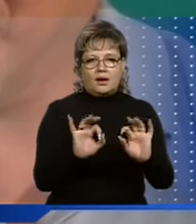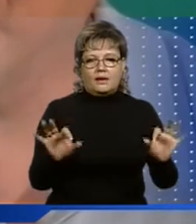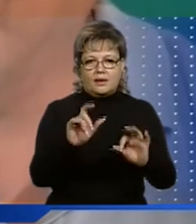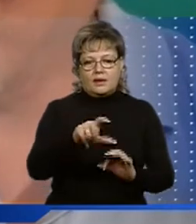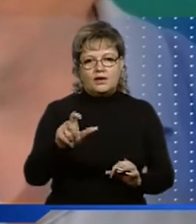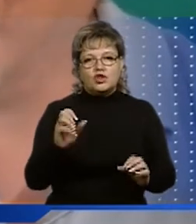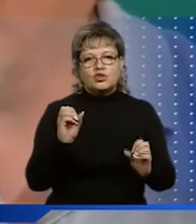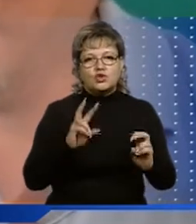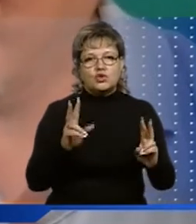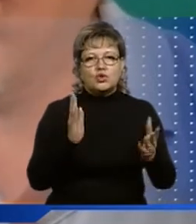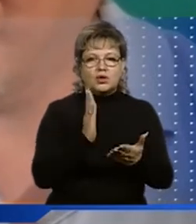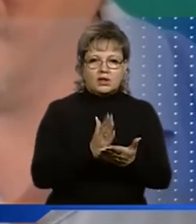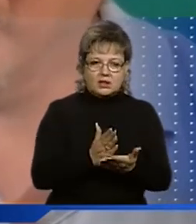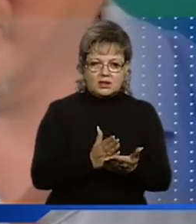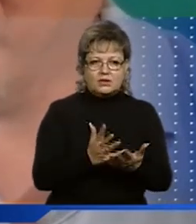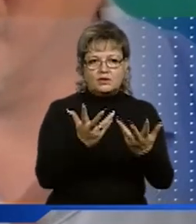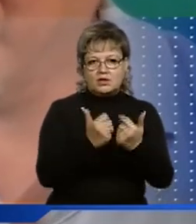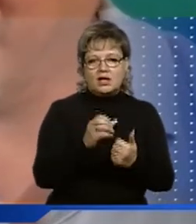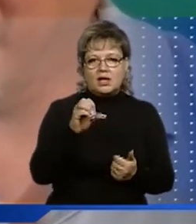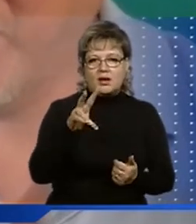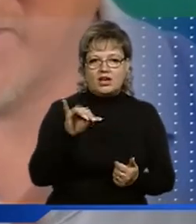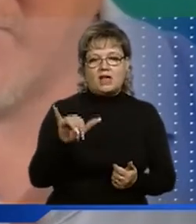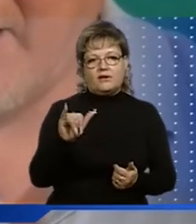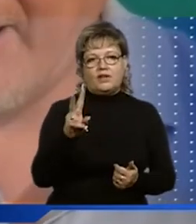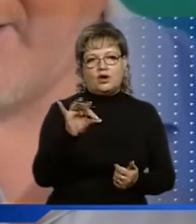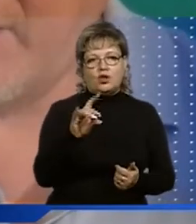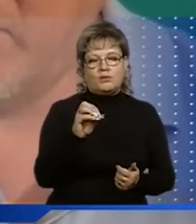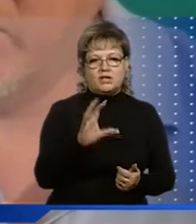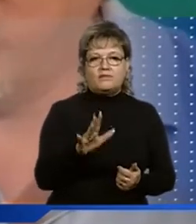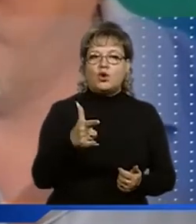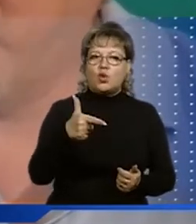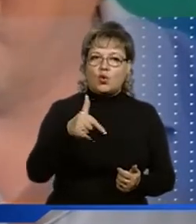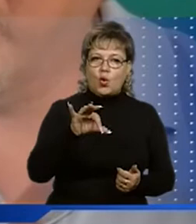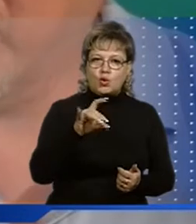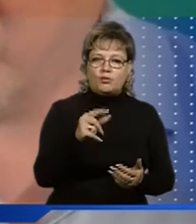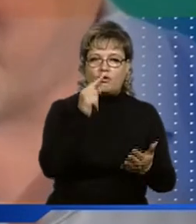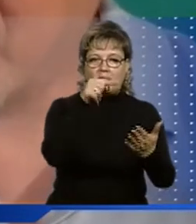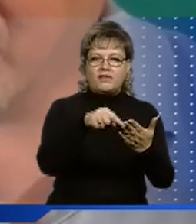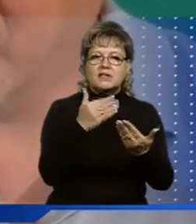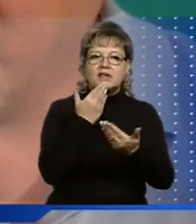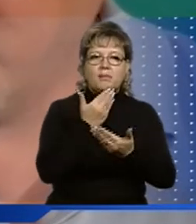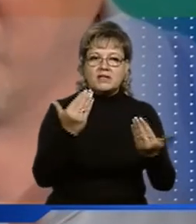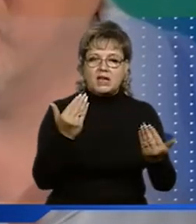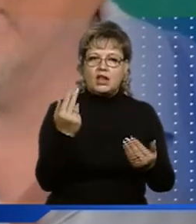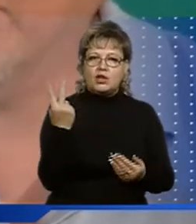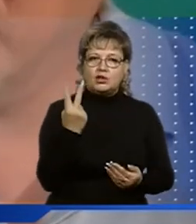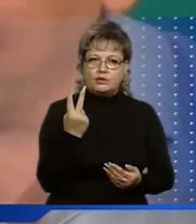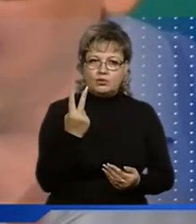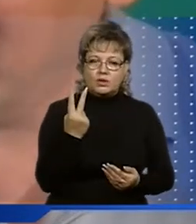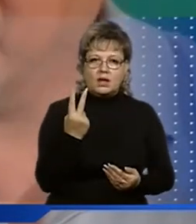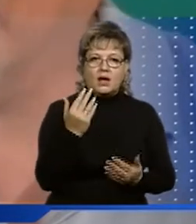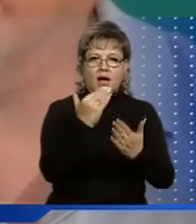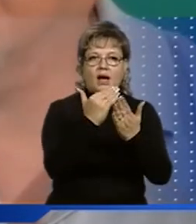оппозиционеры, да? Причем только двое из четверых. Емельянов и Коломейцев. Голубев появился вот на последних двух